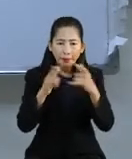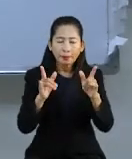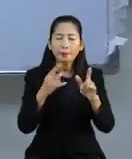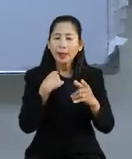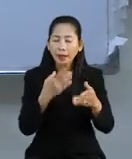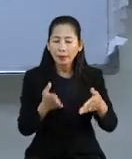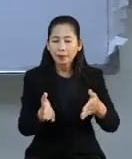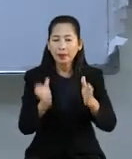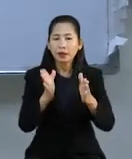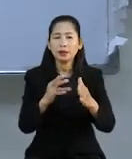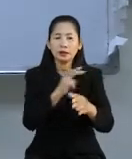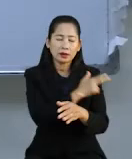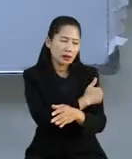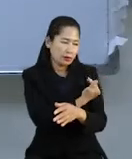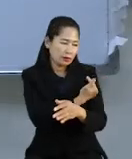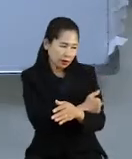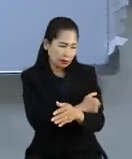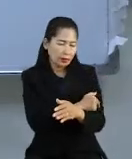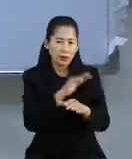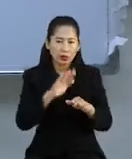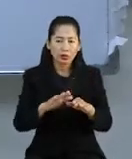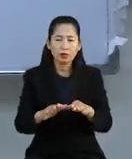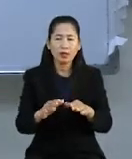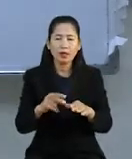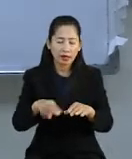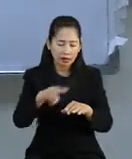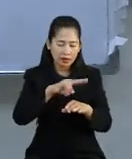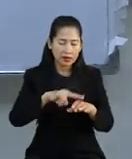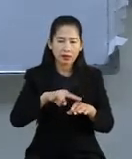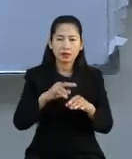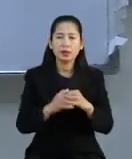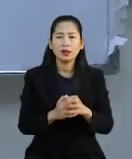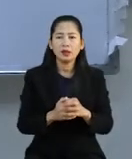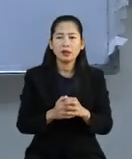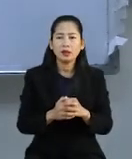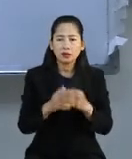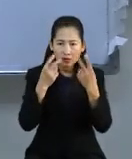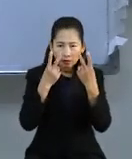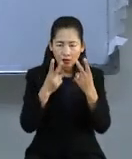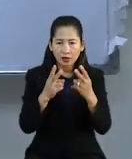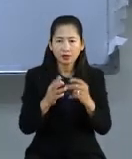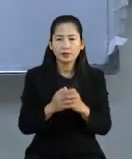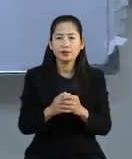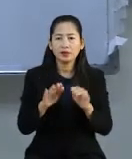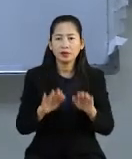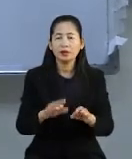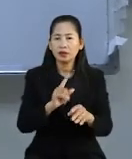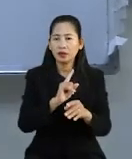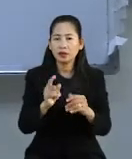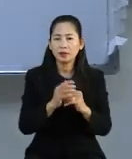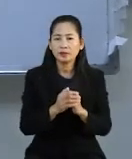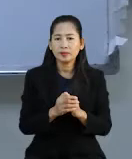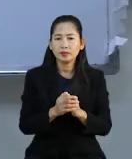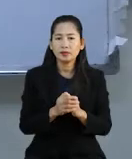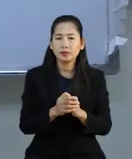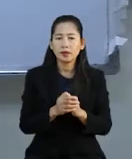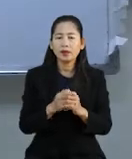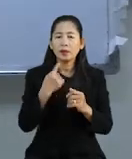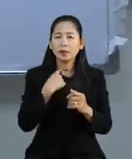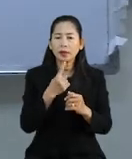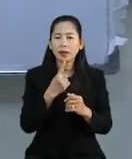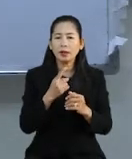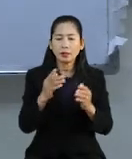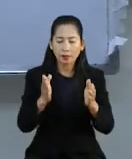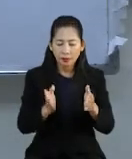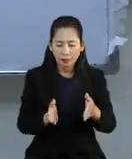bạp lưu tử căn muốn tì bẹt cổ mà chiến chân con thử mờ mờ lưu phong chứ mà có muốn tì bẹt cổ mà chiến nơi tà nà ta bỏ sai,